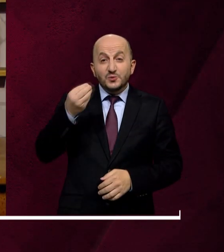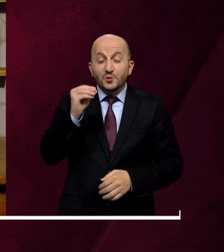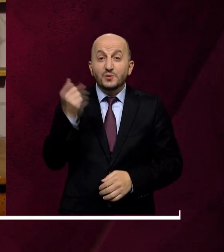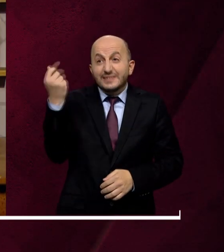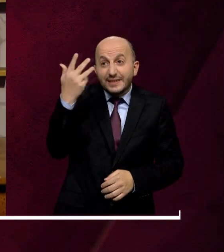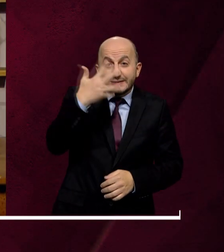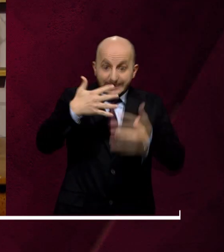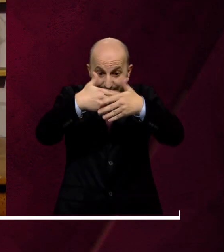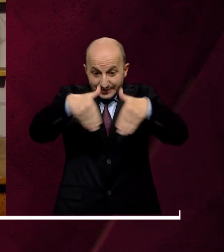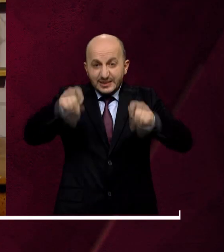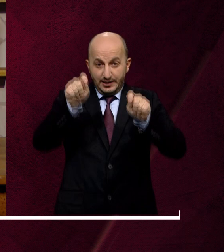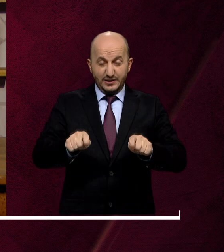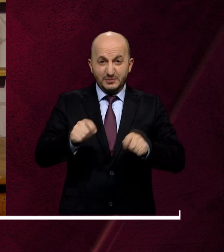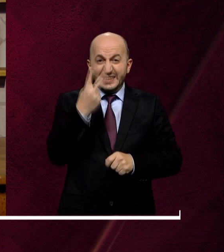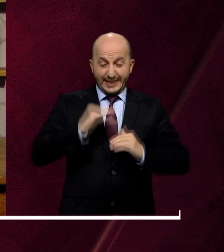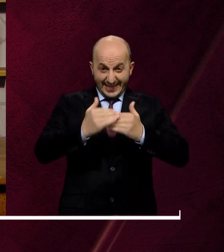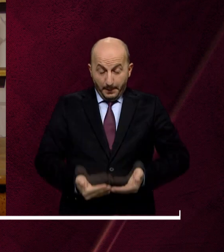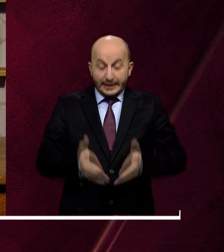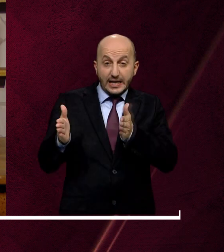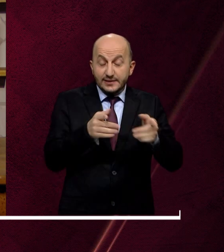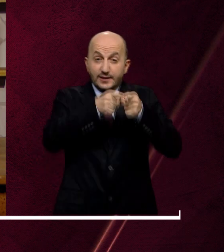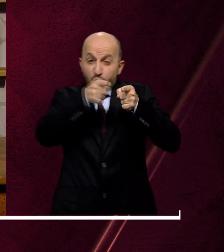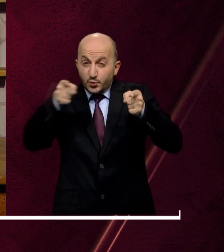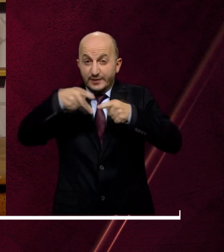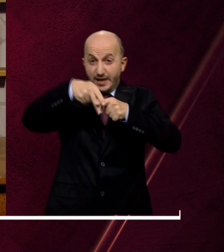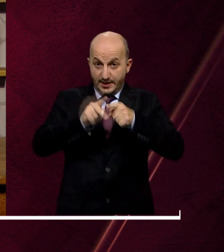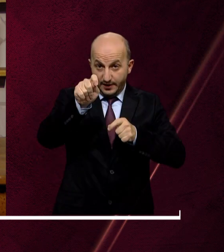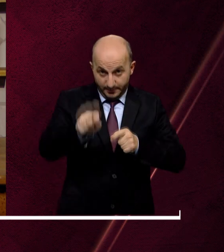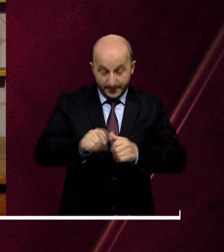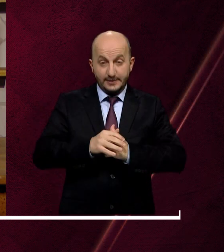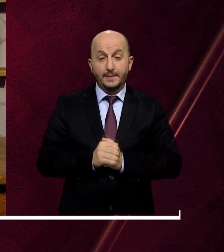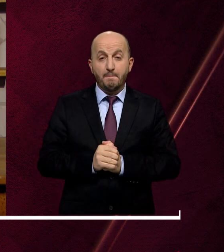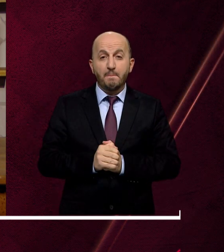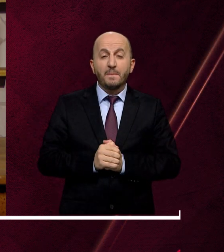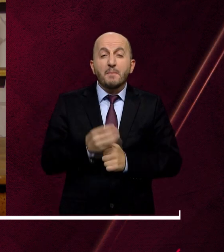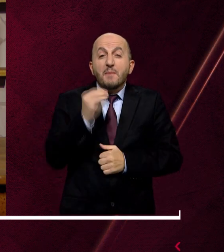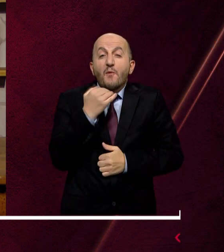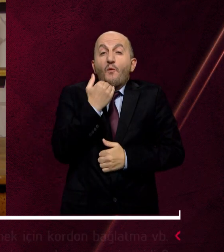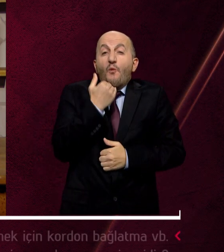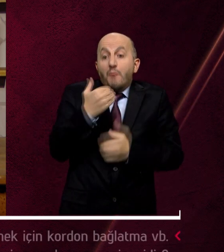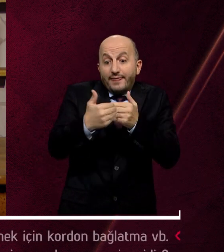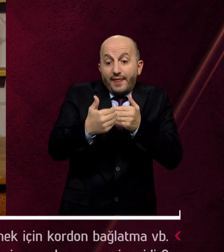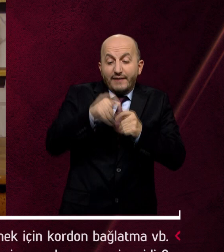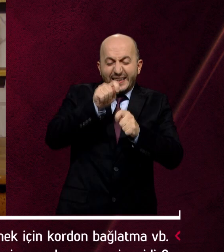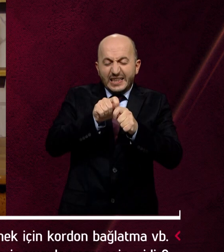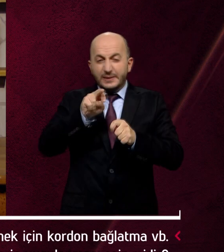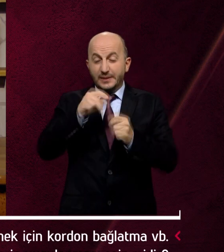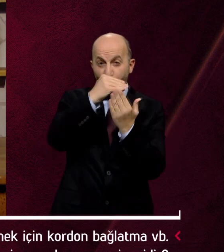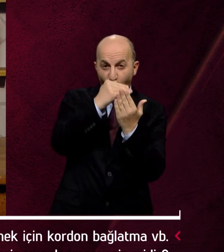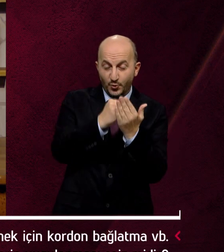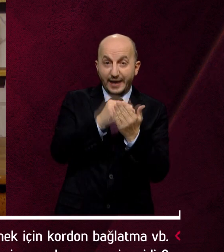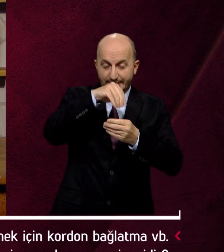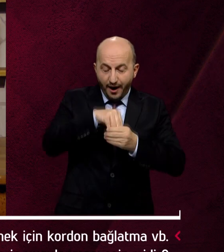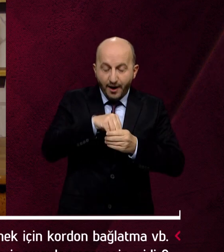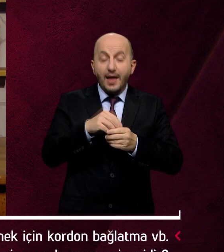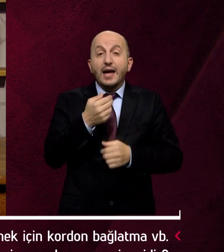sayısının sınırlandırılması, iki gebelik arasındaki sürenin ayarlanması, kısırlığın tedavi ettirilmesi gibi